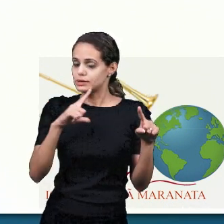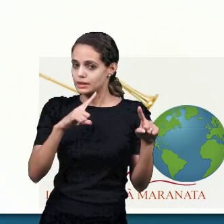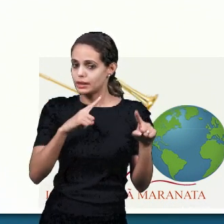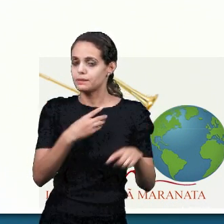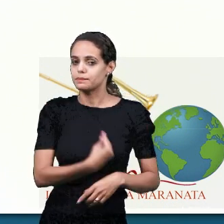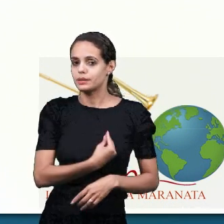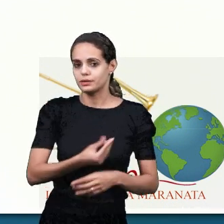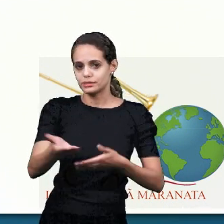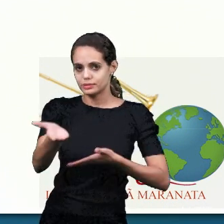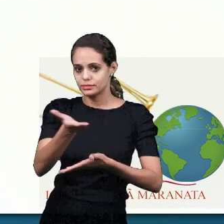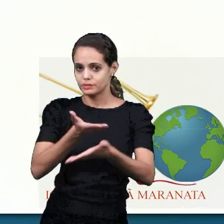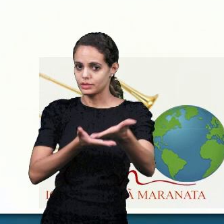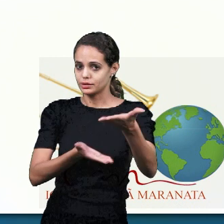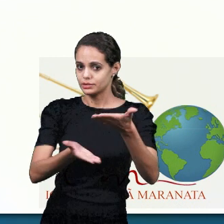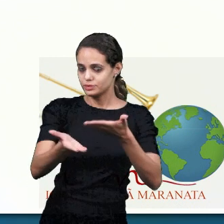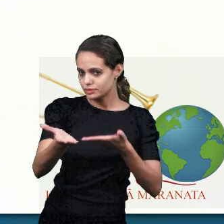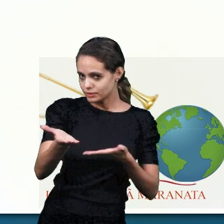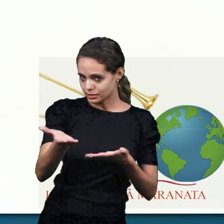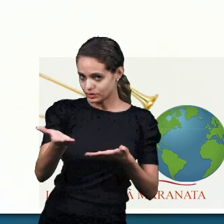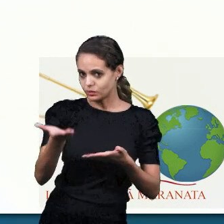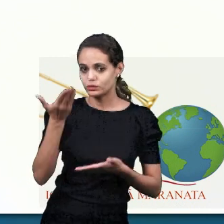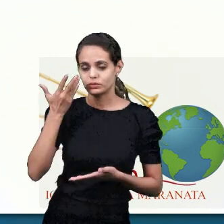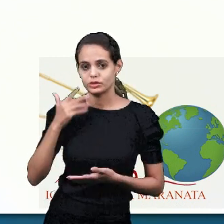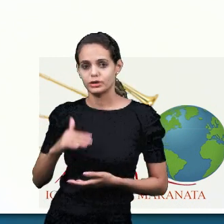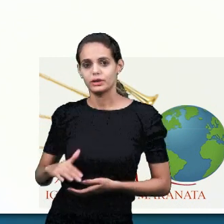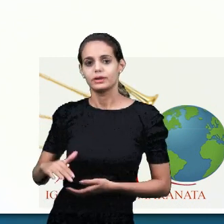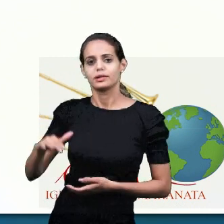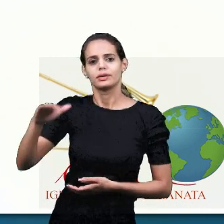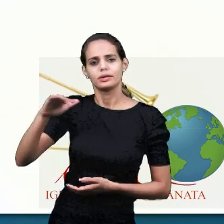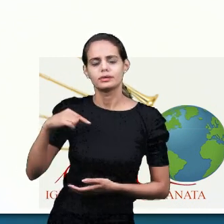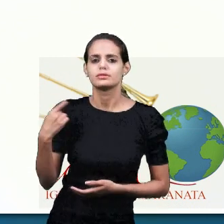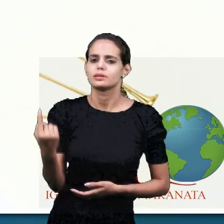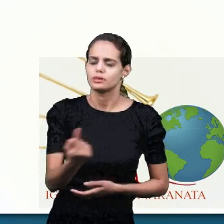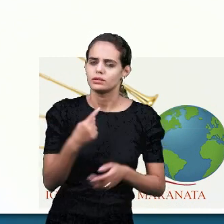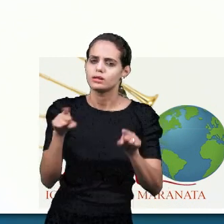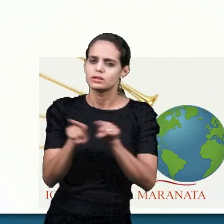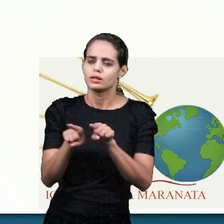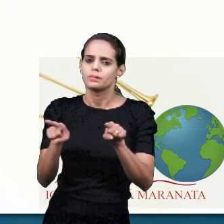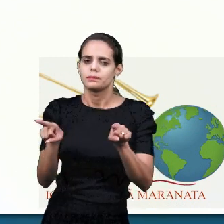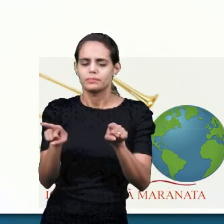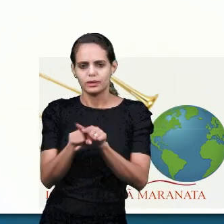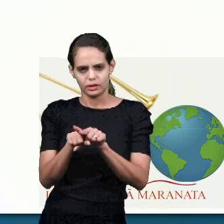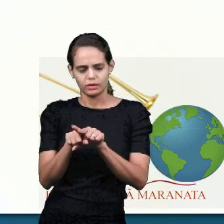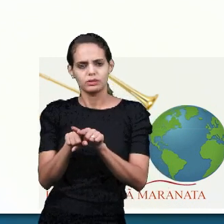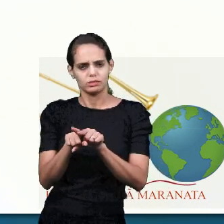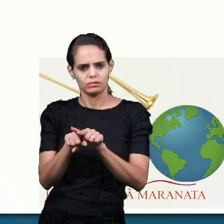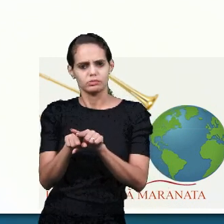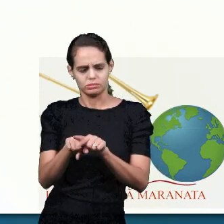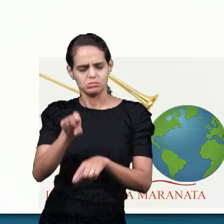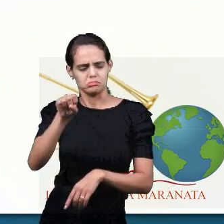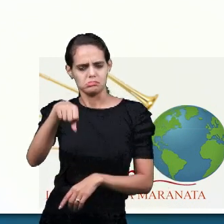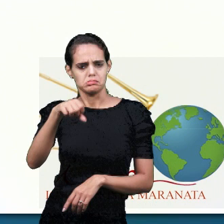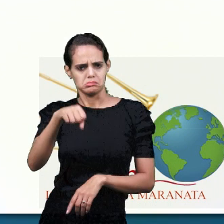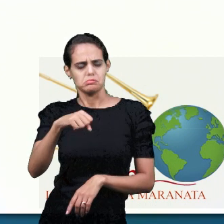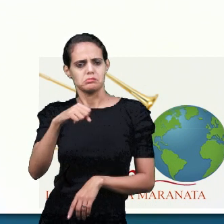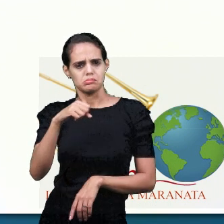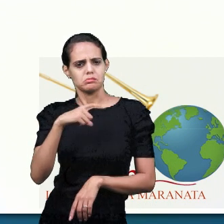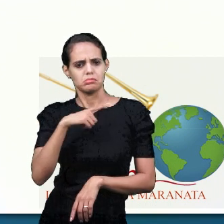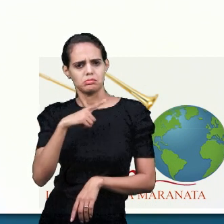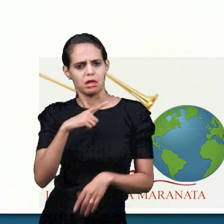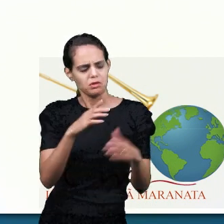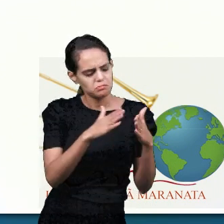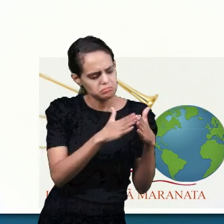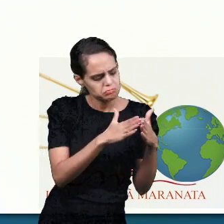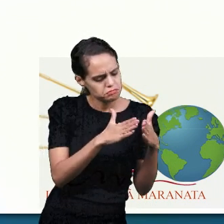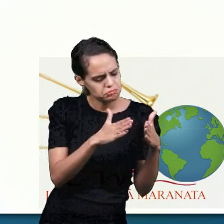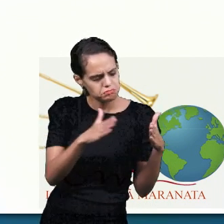Les enfants s'intègrent à l'école biblique dominicale. Même pour nous, cela fait en sorte qu'on ait